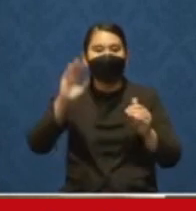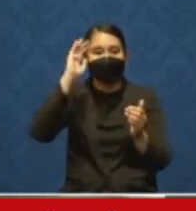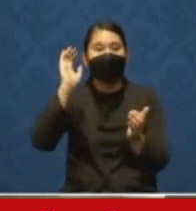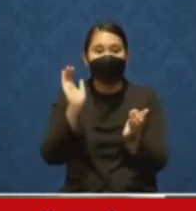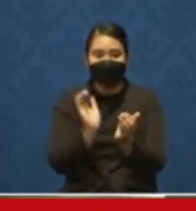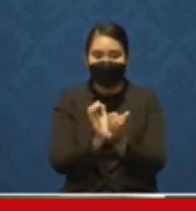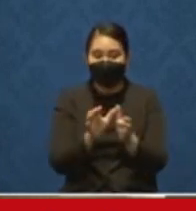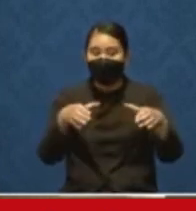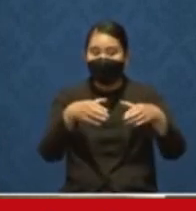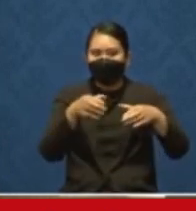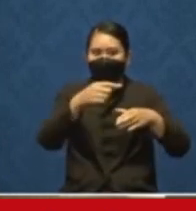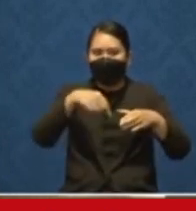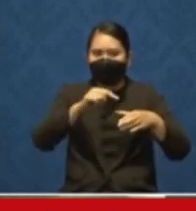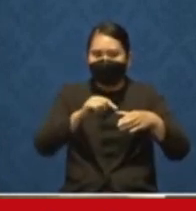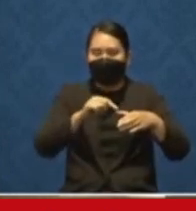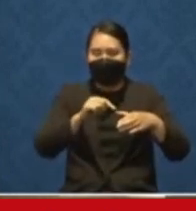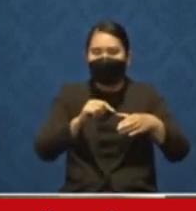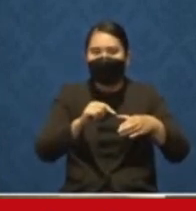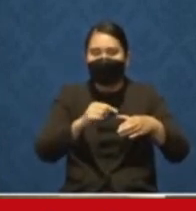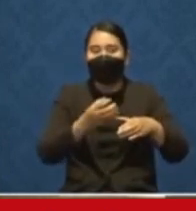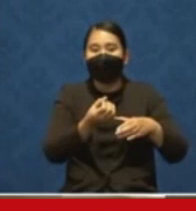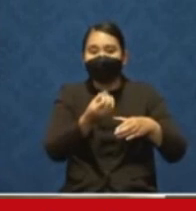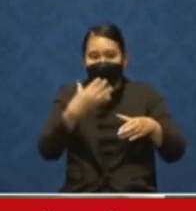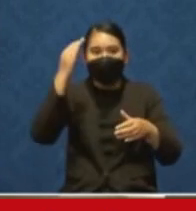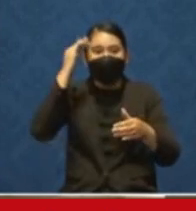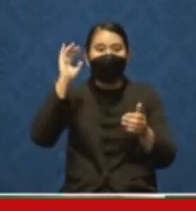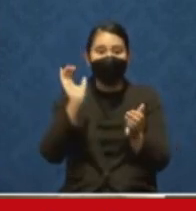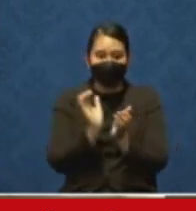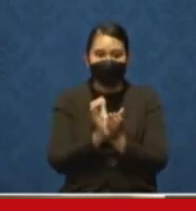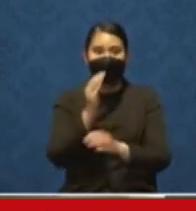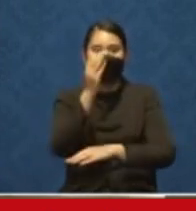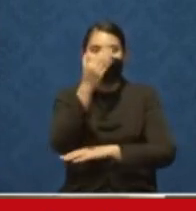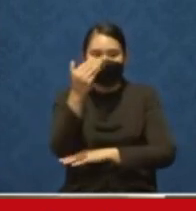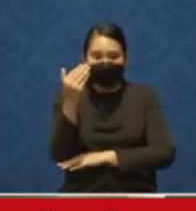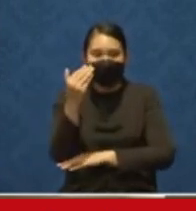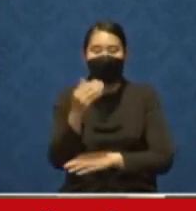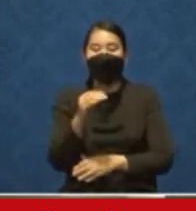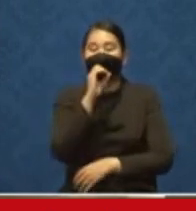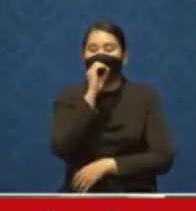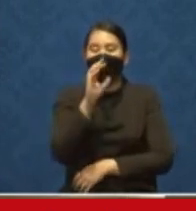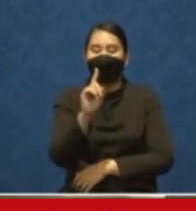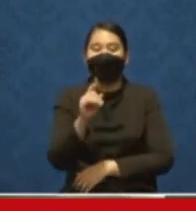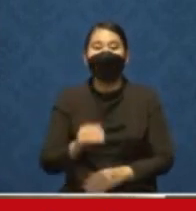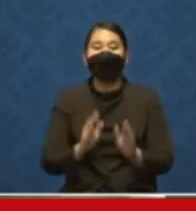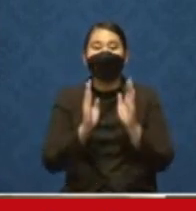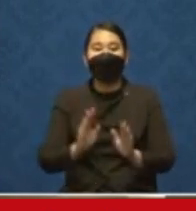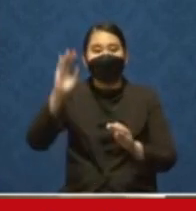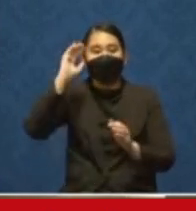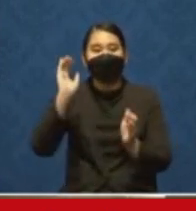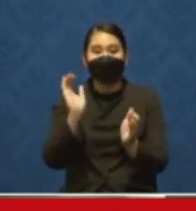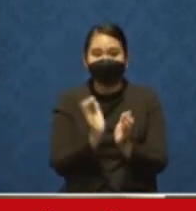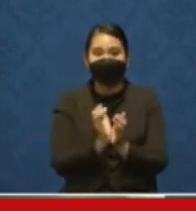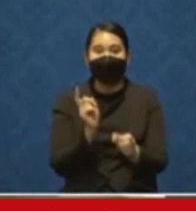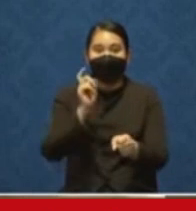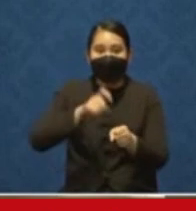ก็มีการบรรจุตำรวจมีอยู่รุ่นหนึ่งเขาก็ติดตาเตะใจเขาส่งมาให้